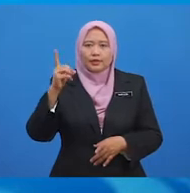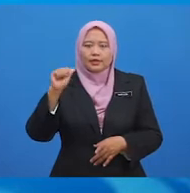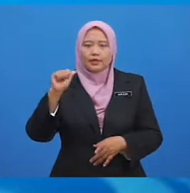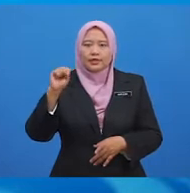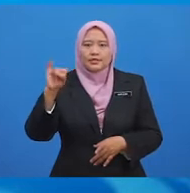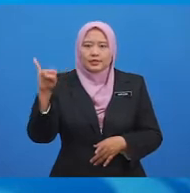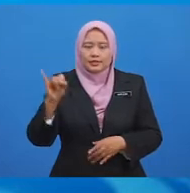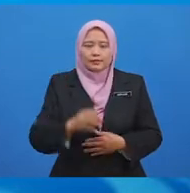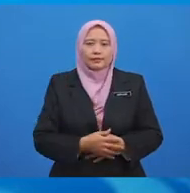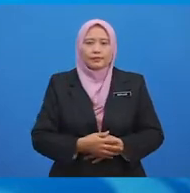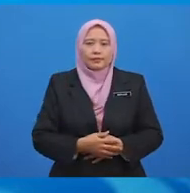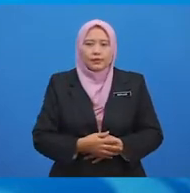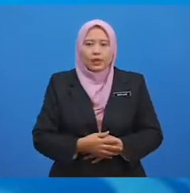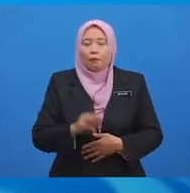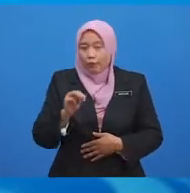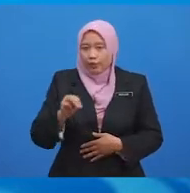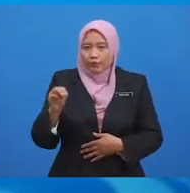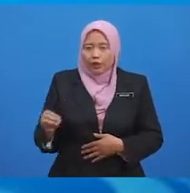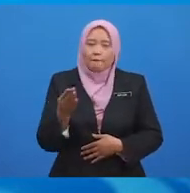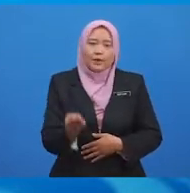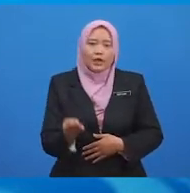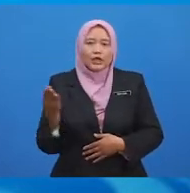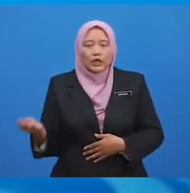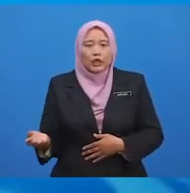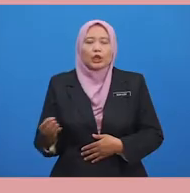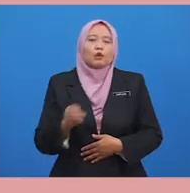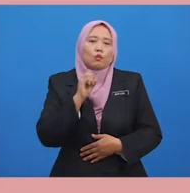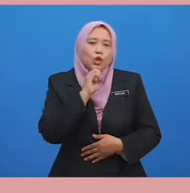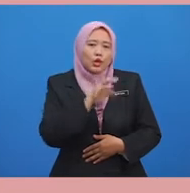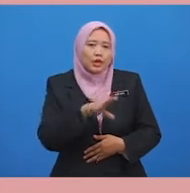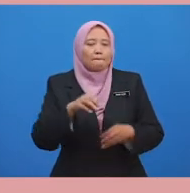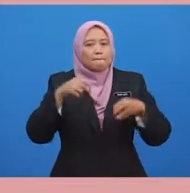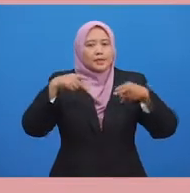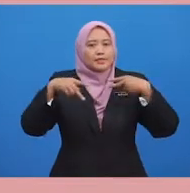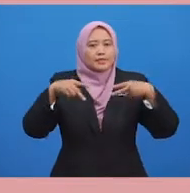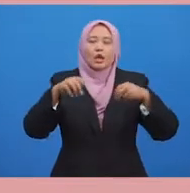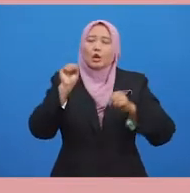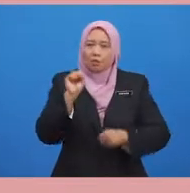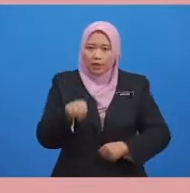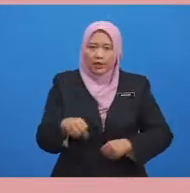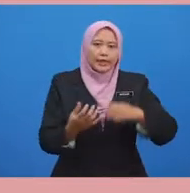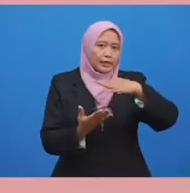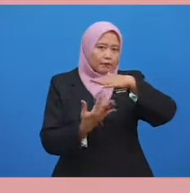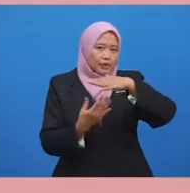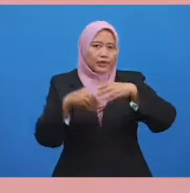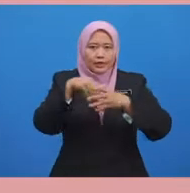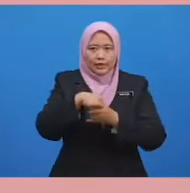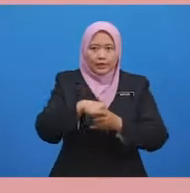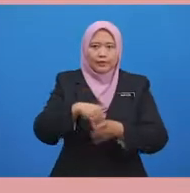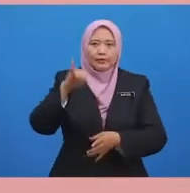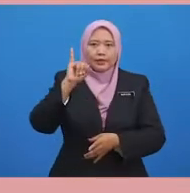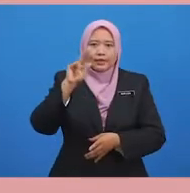Murid-murid, barangan buangan plastik boleh dibakar